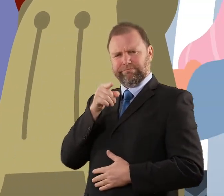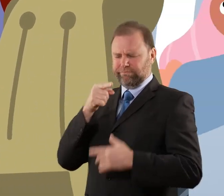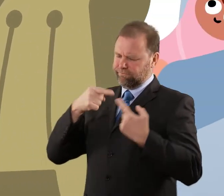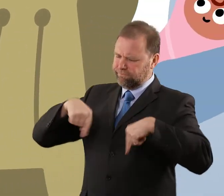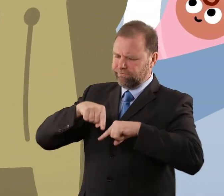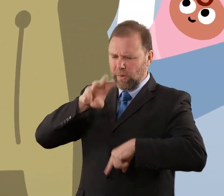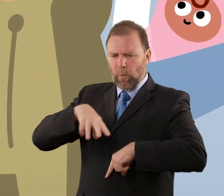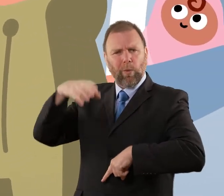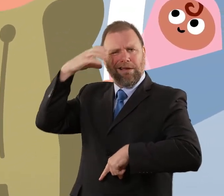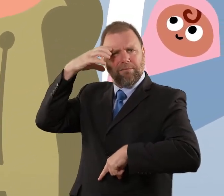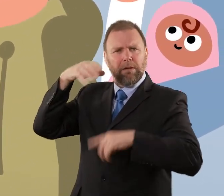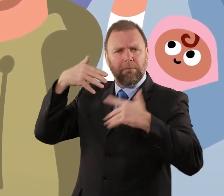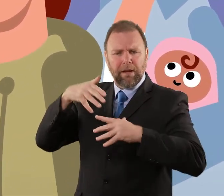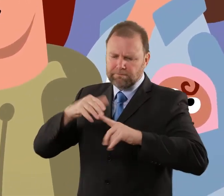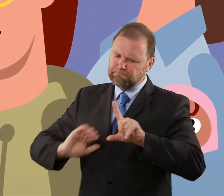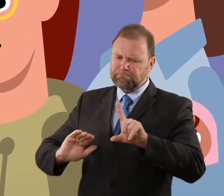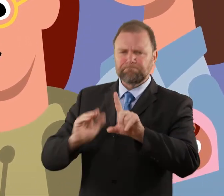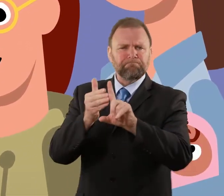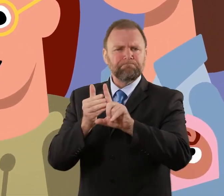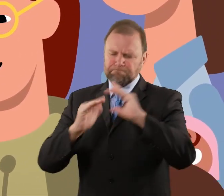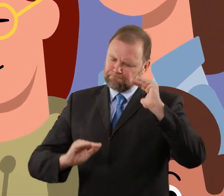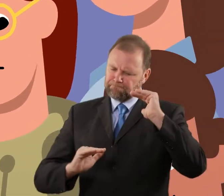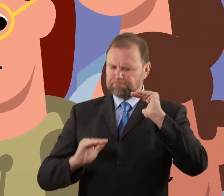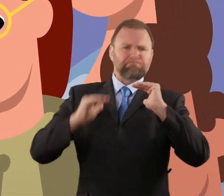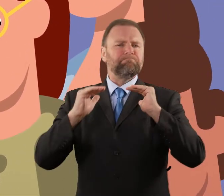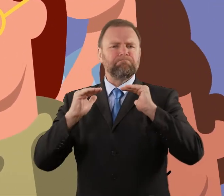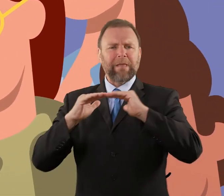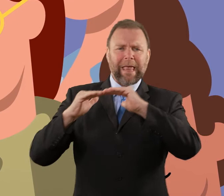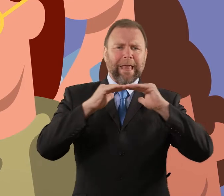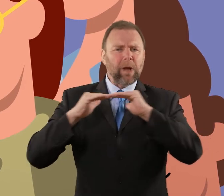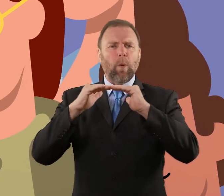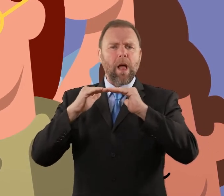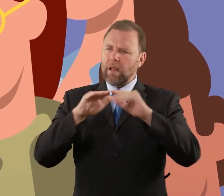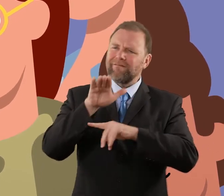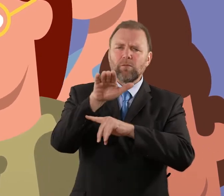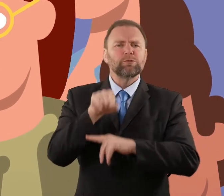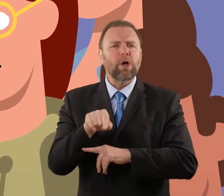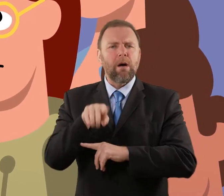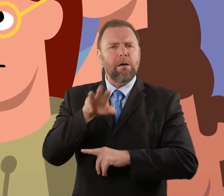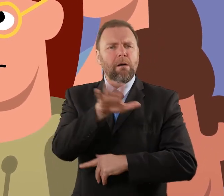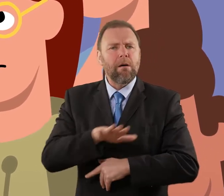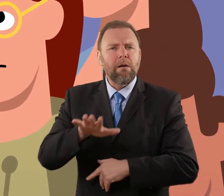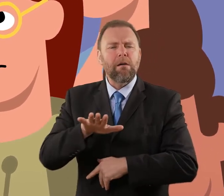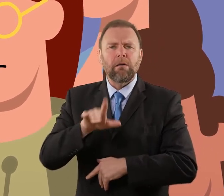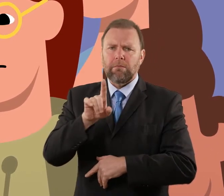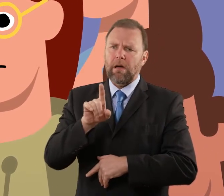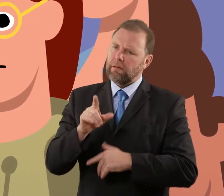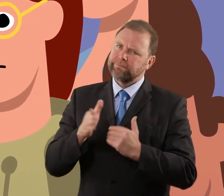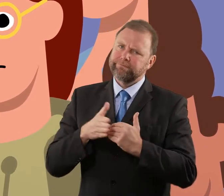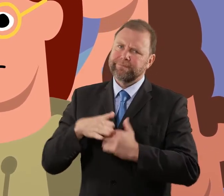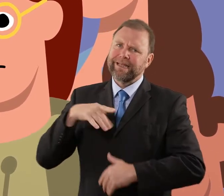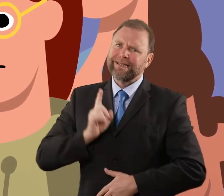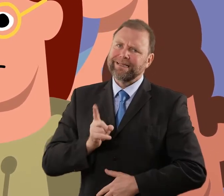Cymru wedi ymrwymo i greu Cymru fwy cyfartal ar gyfer cenedlaethau'r dyfodol, ond mae mwy i'w wneud o hyd. Mae'r cam nesaf